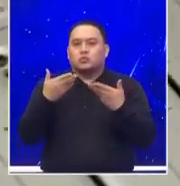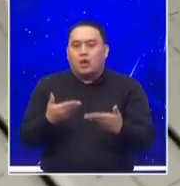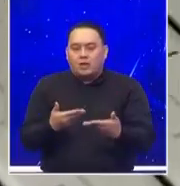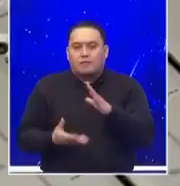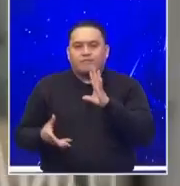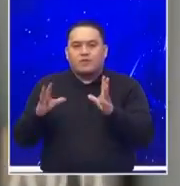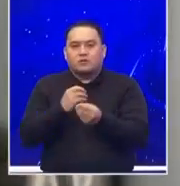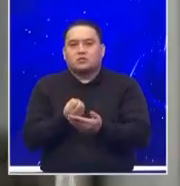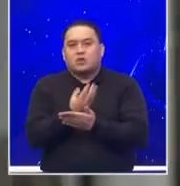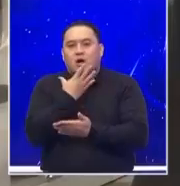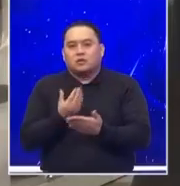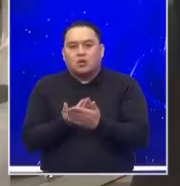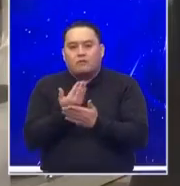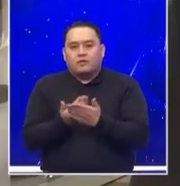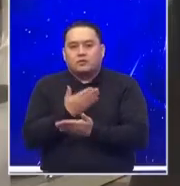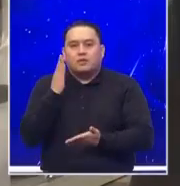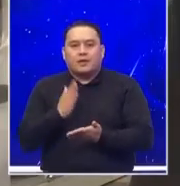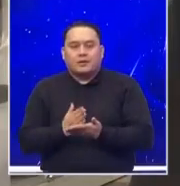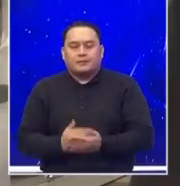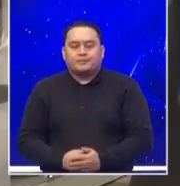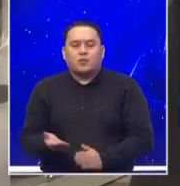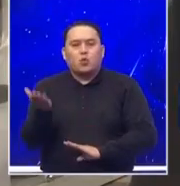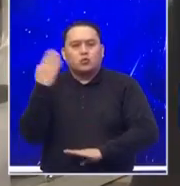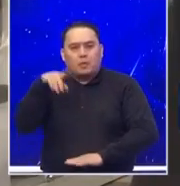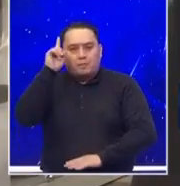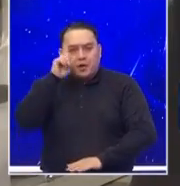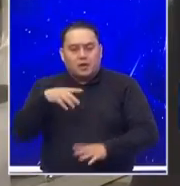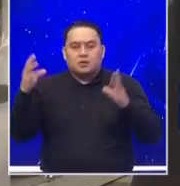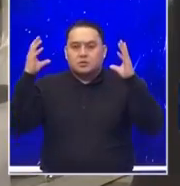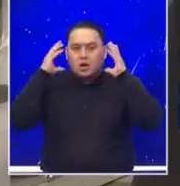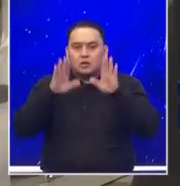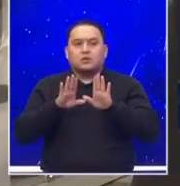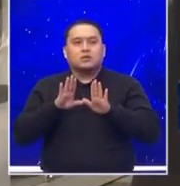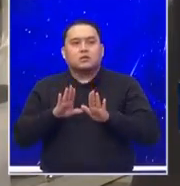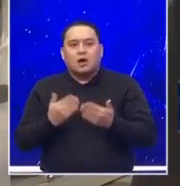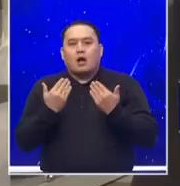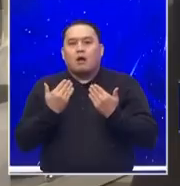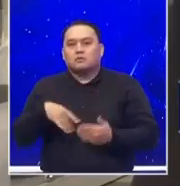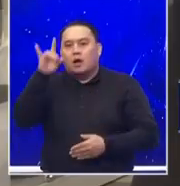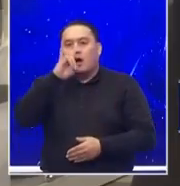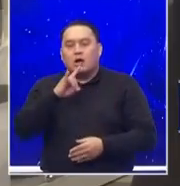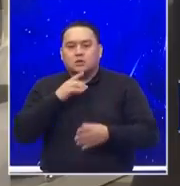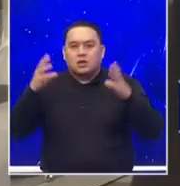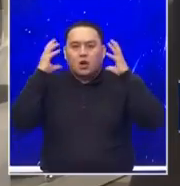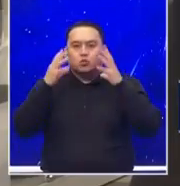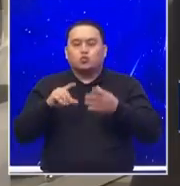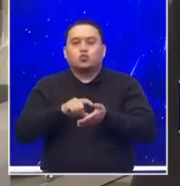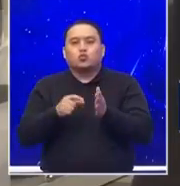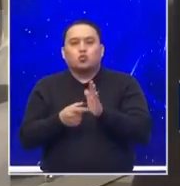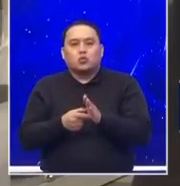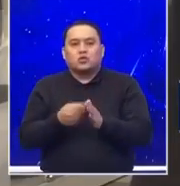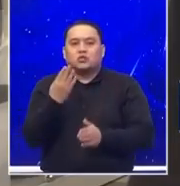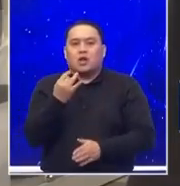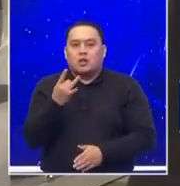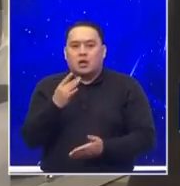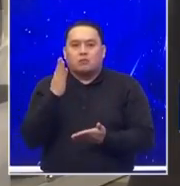Жалпы жақсы жаңалықтары көп. Өздеріңіз білесіздер, бұрын тек қана радио толқын арқылы тарайтын болса, қазір біз Қазақ радиосының студиясы арқылы, бұл Шалқарда